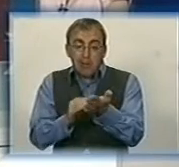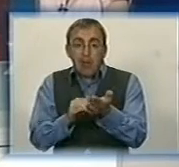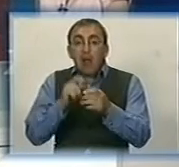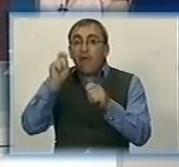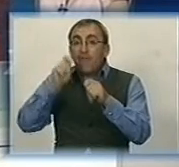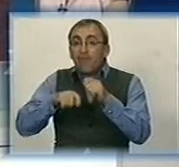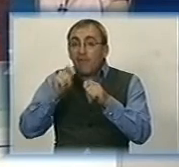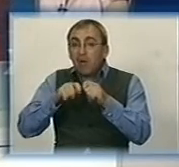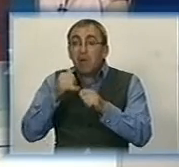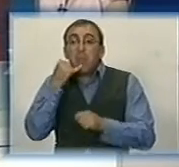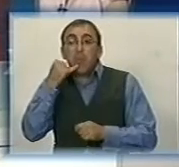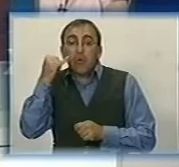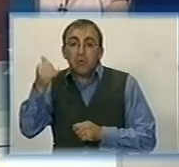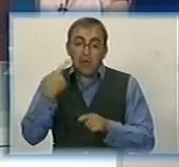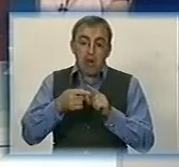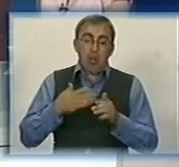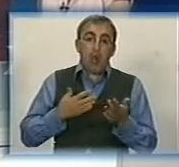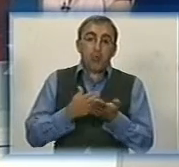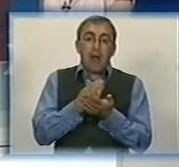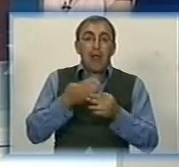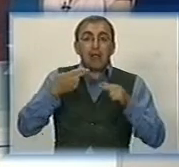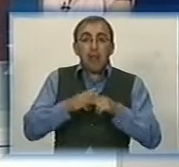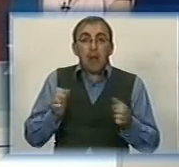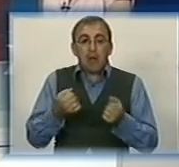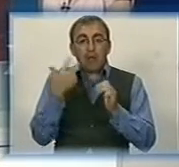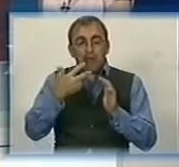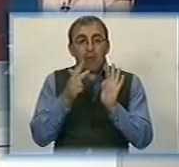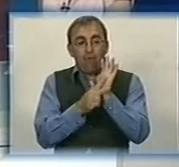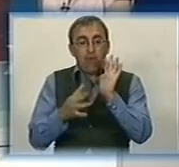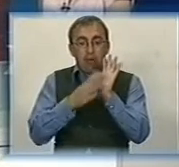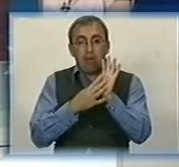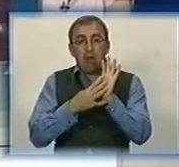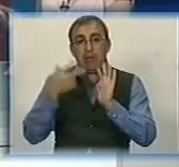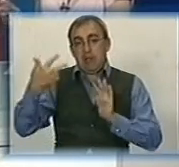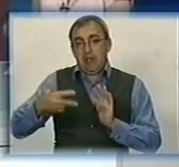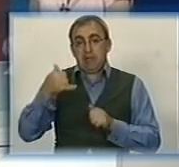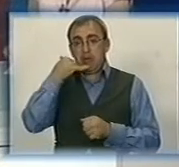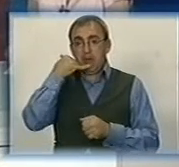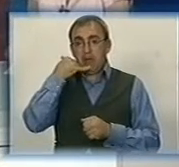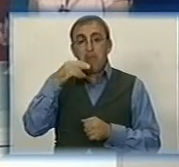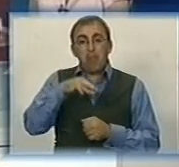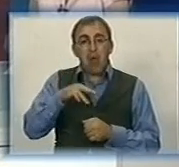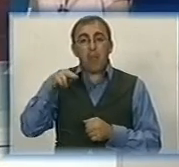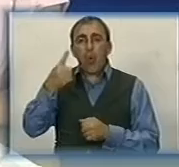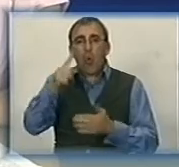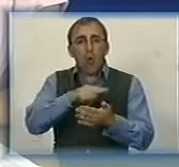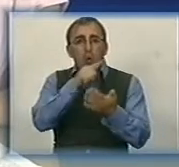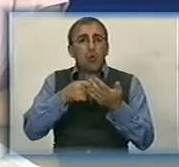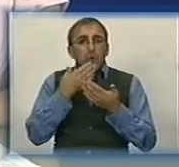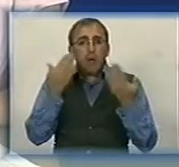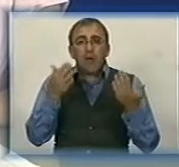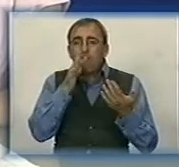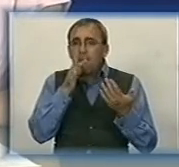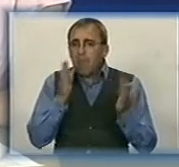да, позвонить, либо на нашу службу техподдержки 308930 телефон. Михайло Петрович, еще одно питання, заключне, бо маємо